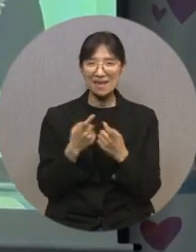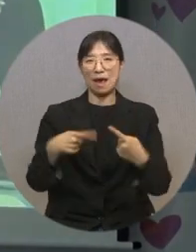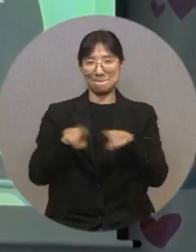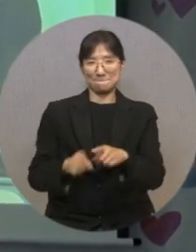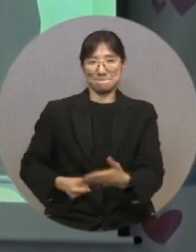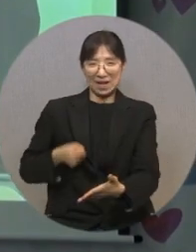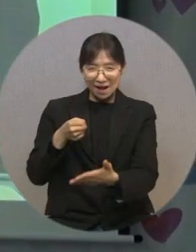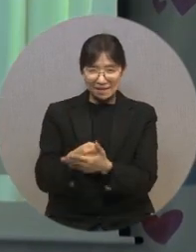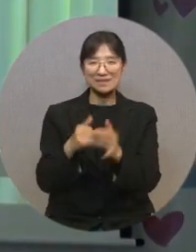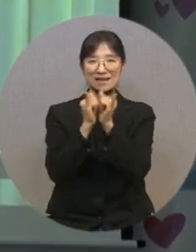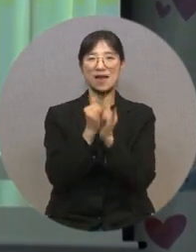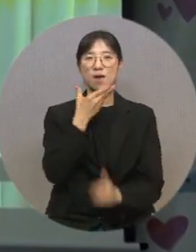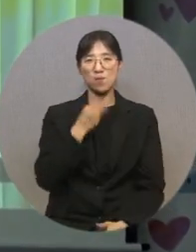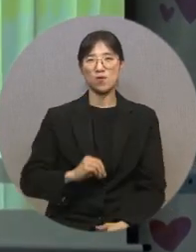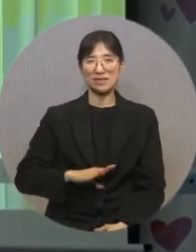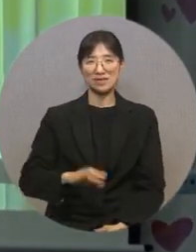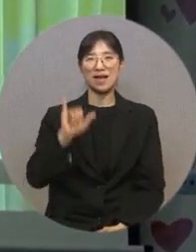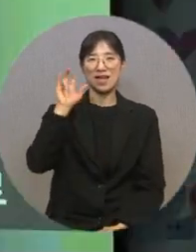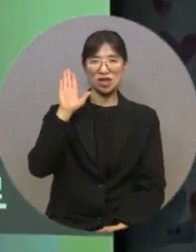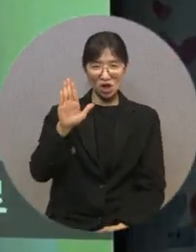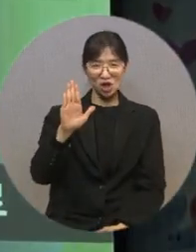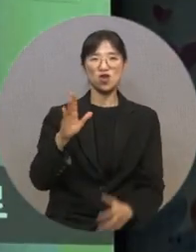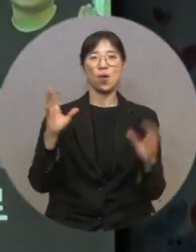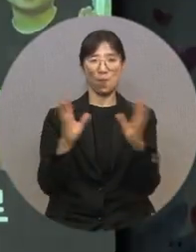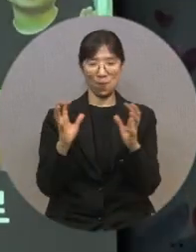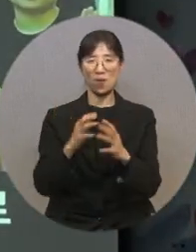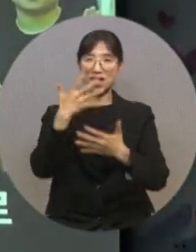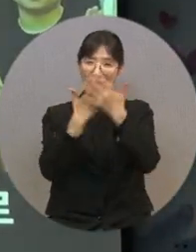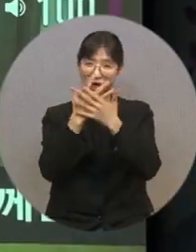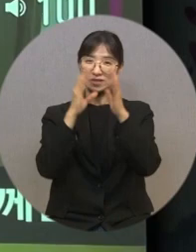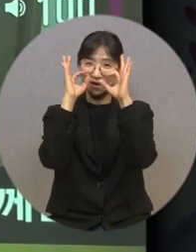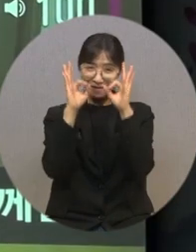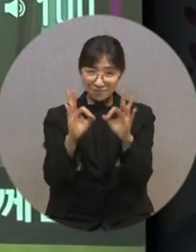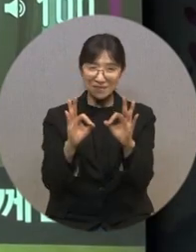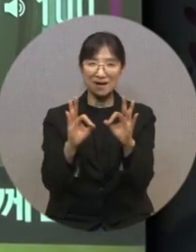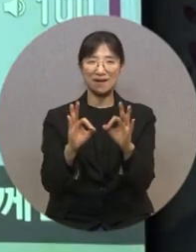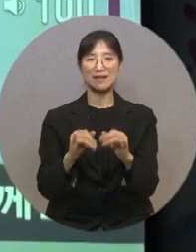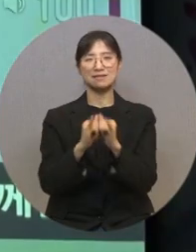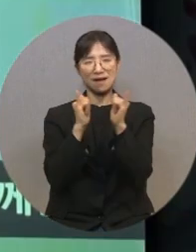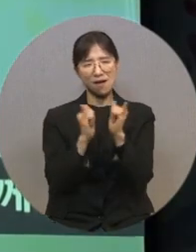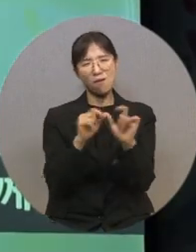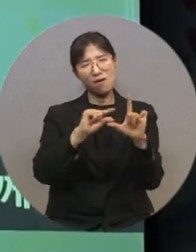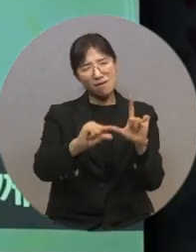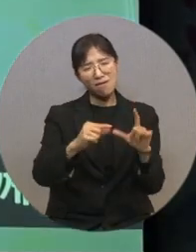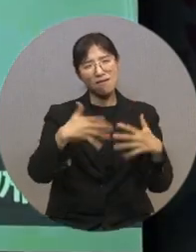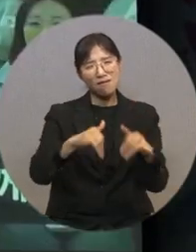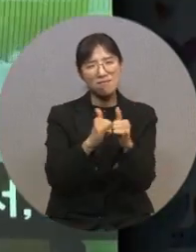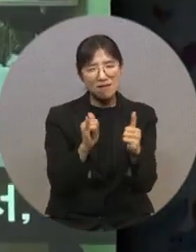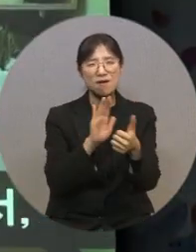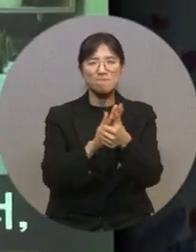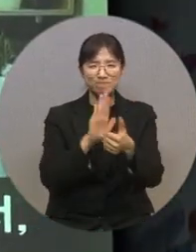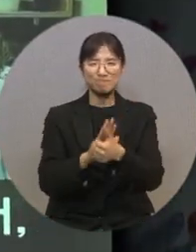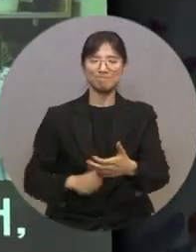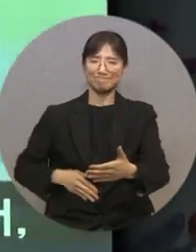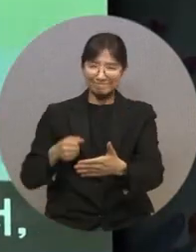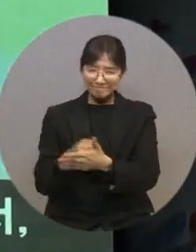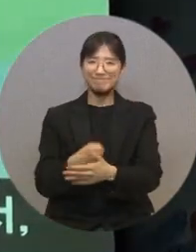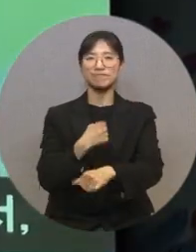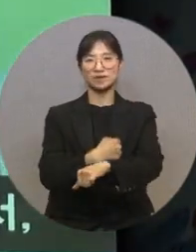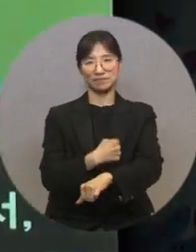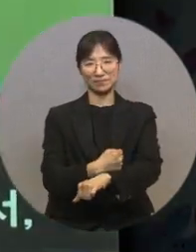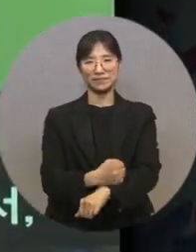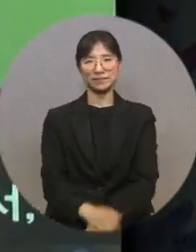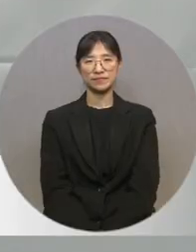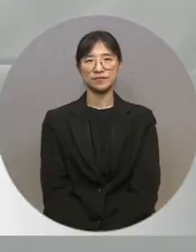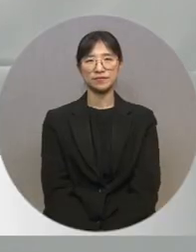다지만 사회복지사의 성과를 모아 만든 영상을 감상하며 사회의 약자들을 지키겠다는 다짐을 다시